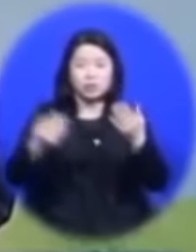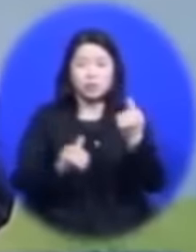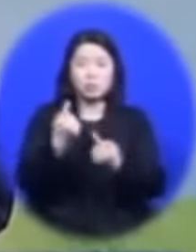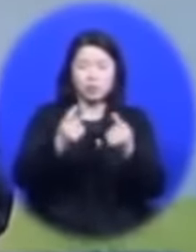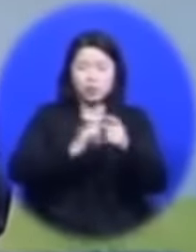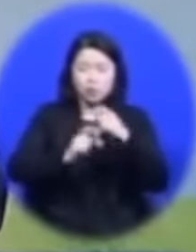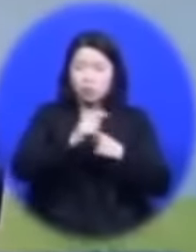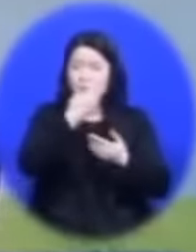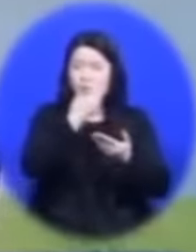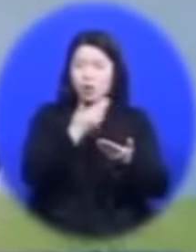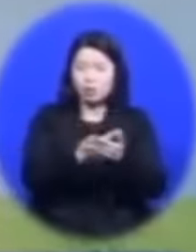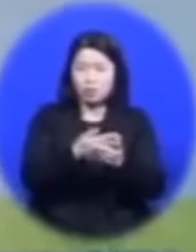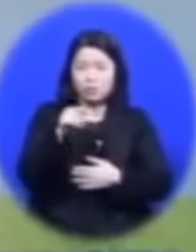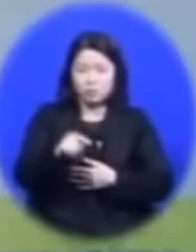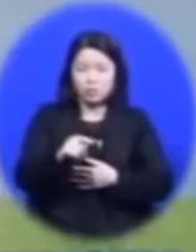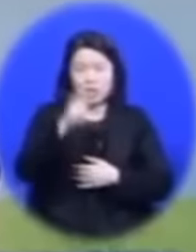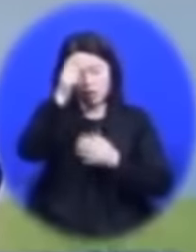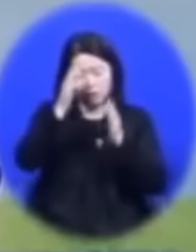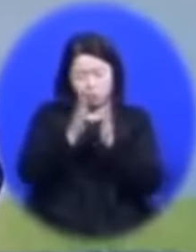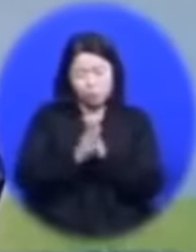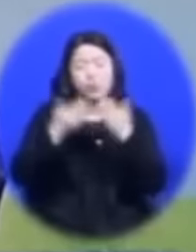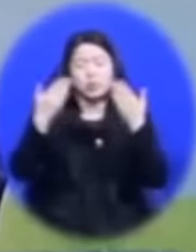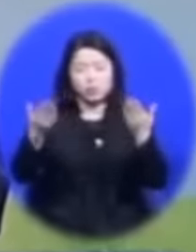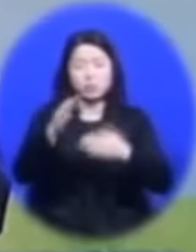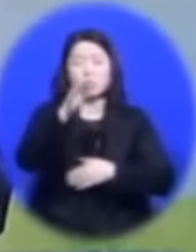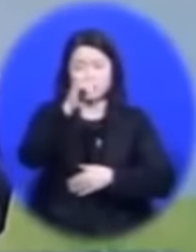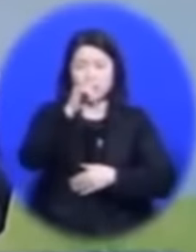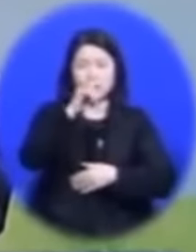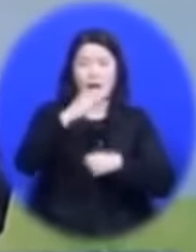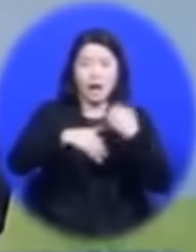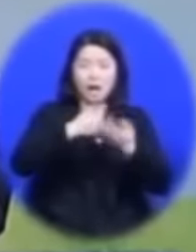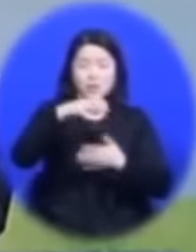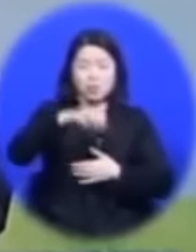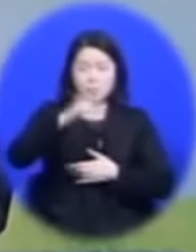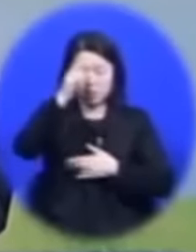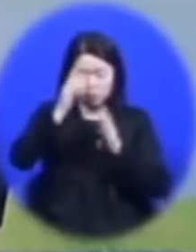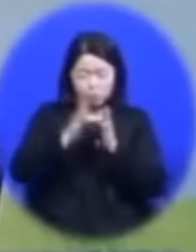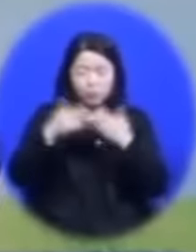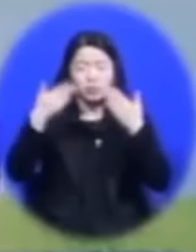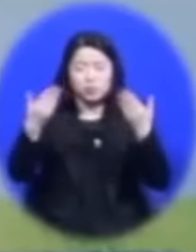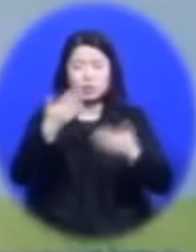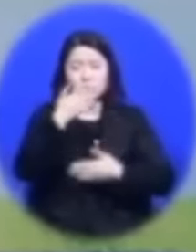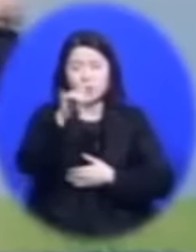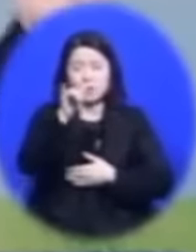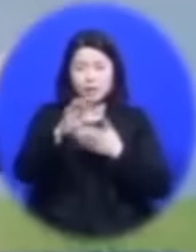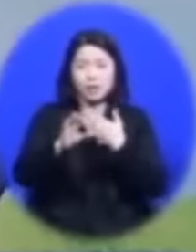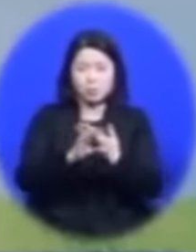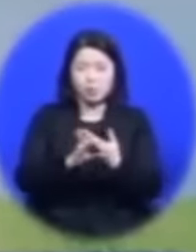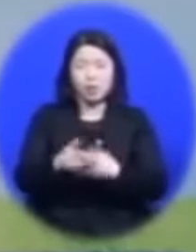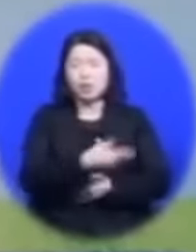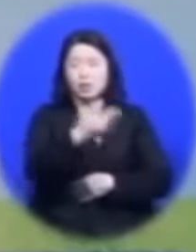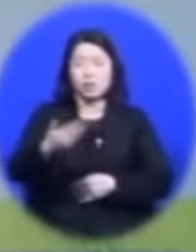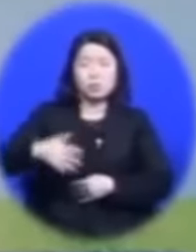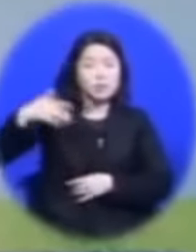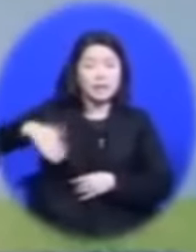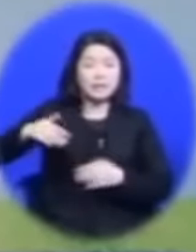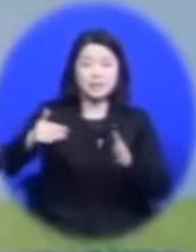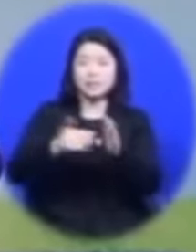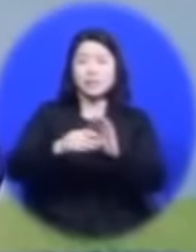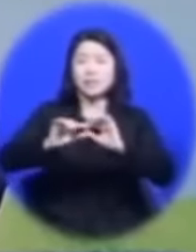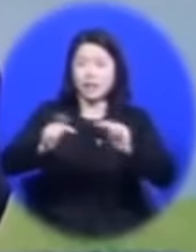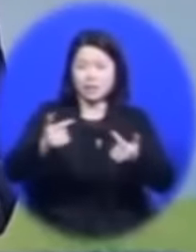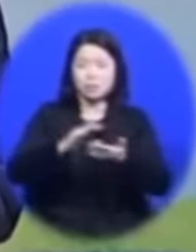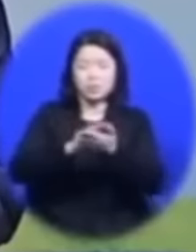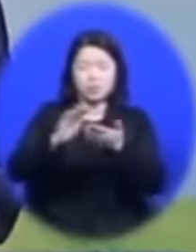것은 기도를 하고 있다면, 하나님 앞에 기도할 수 있다면 여러분은 아직 끝이 아닌 거예요.